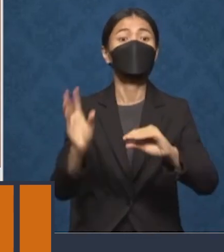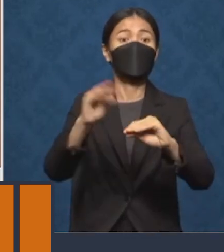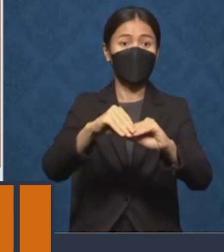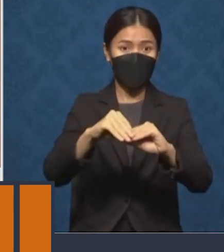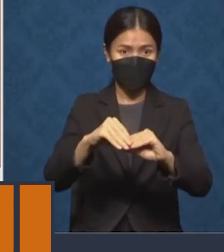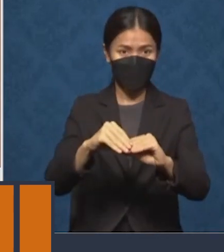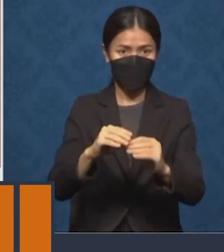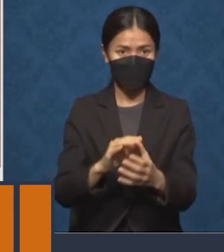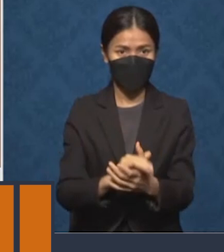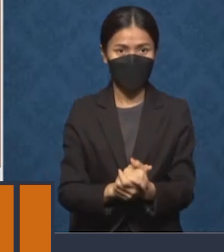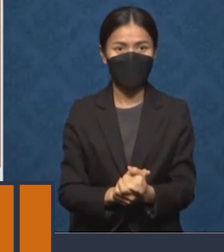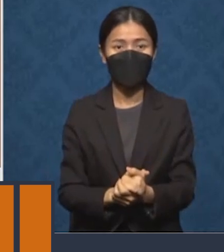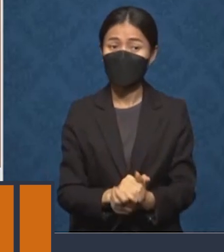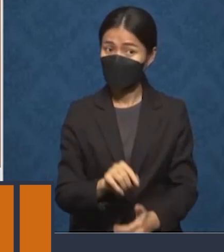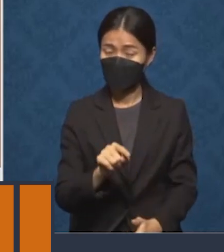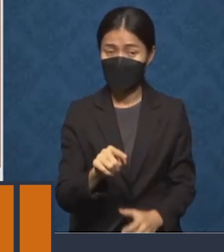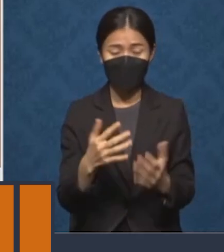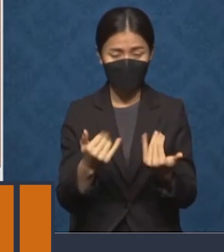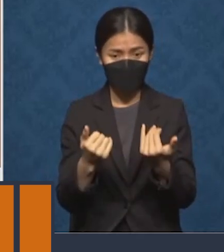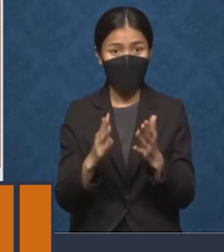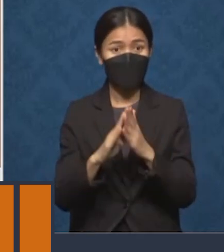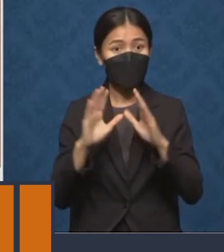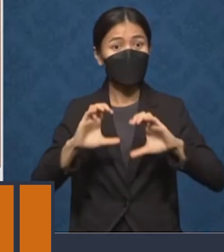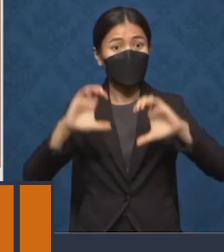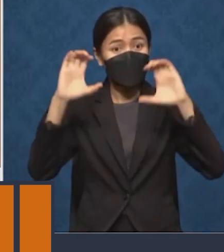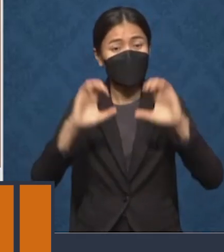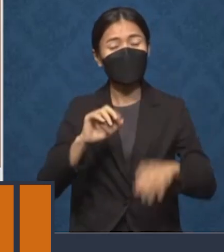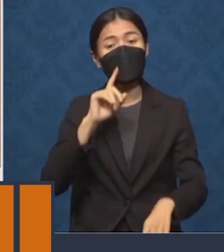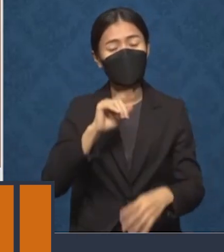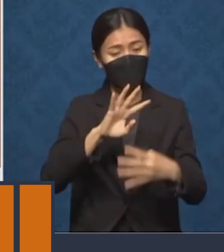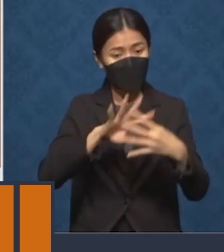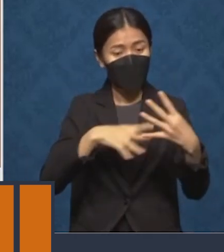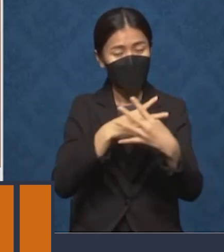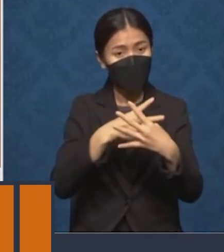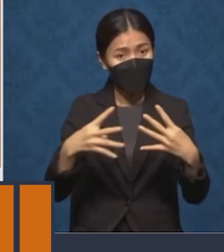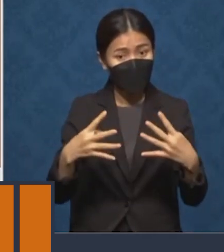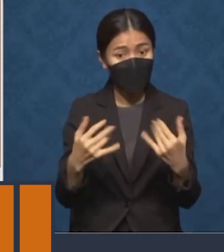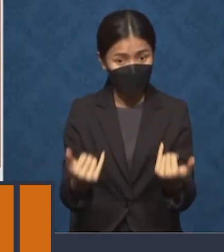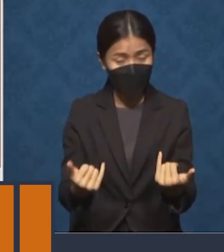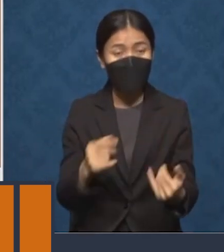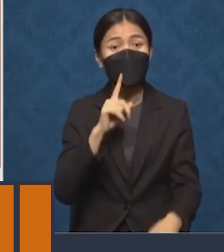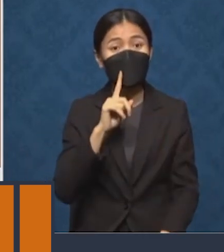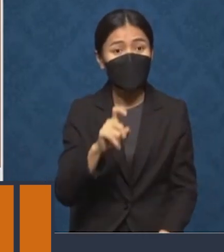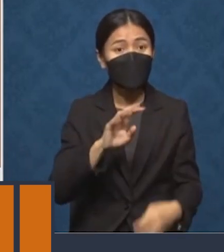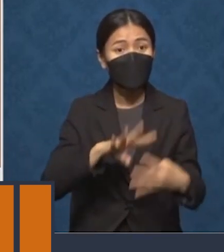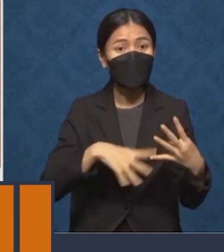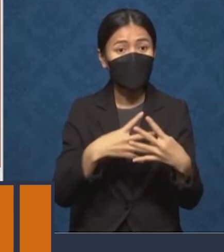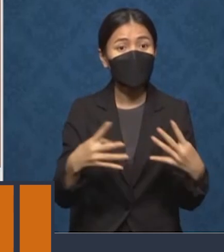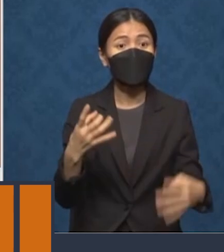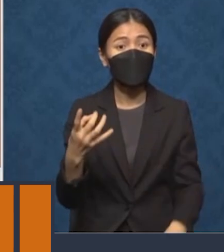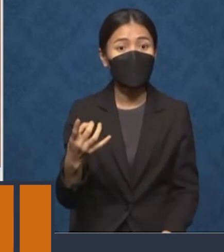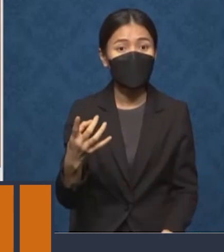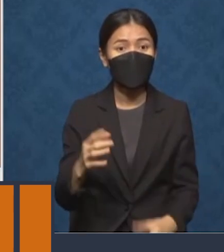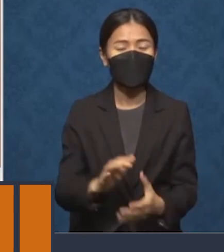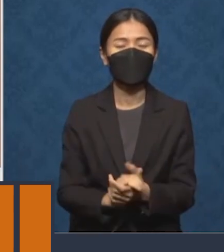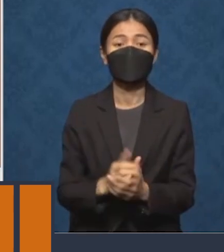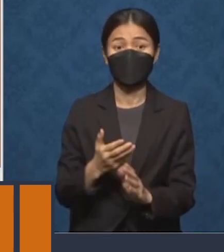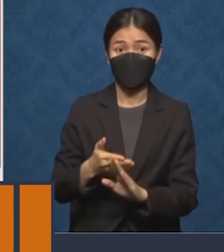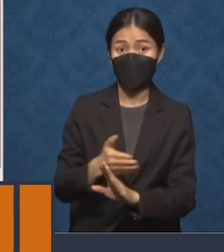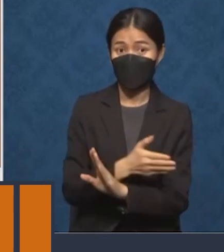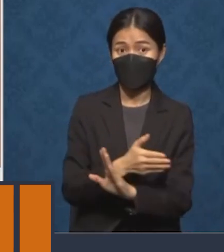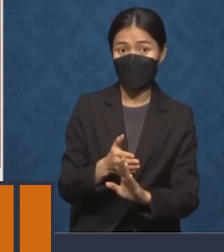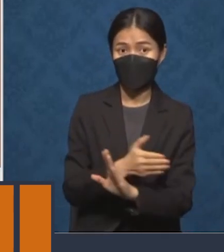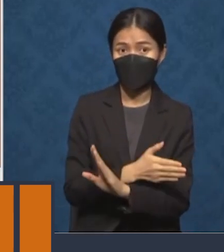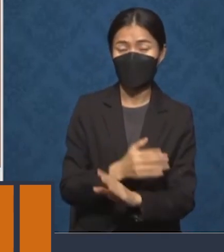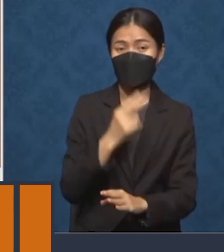กถามว่าตอนนี้รัฐบาลมีแผนอะไรบ้างหรือยังที่ผ่านมานะคะมีมาตรการบริหารกำลังคนภาครัฐที่ออกม